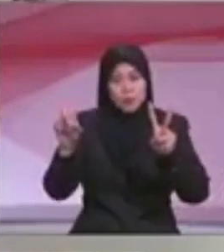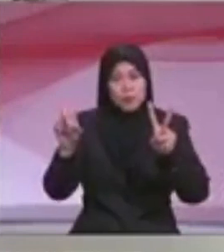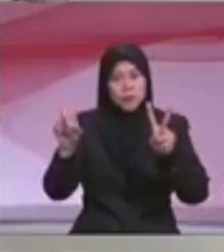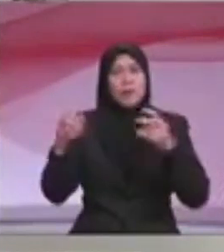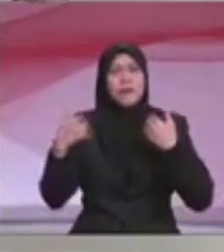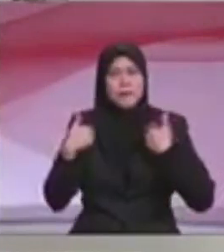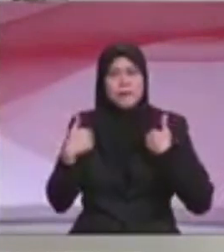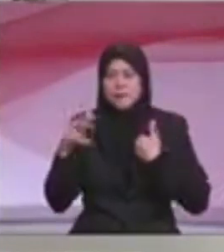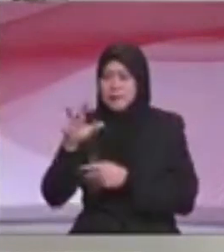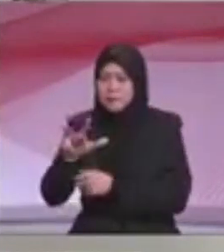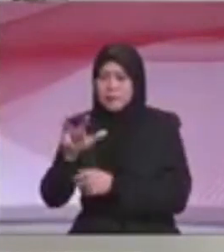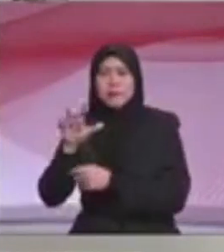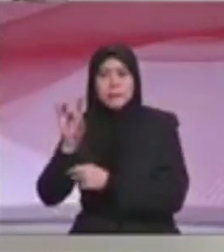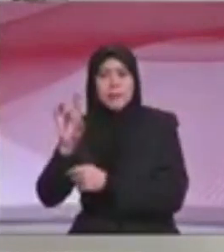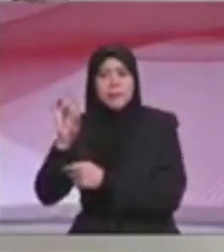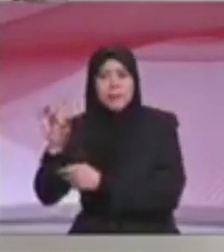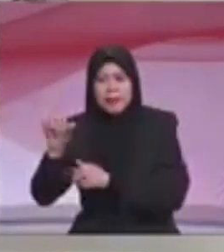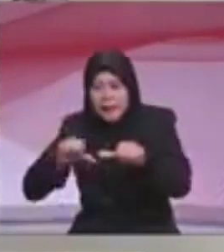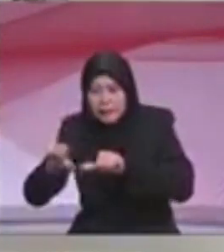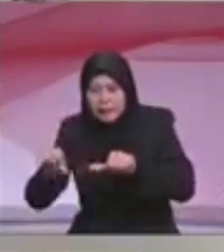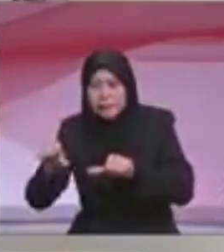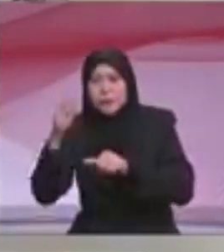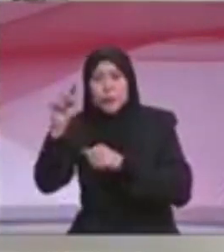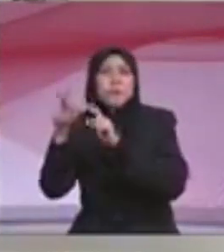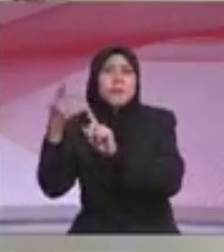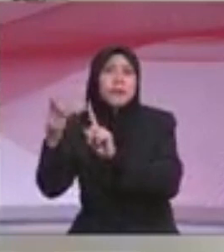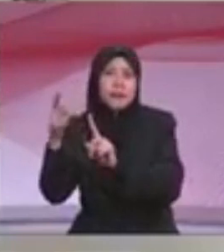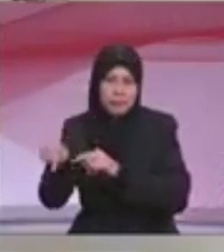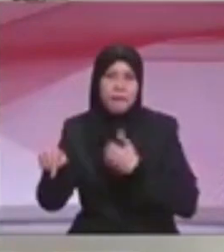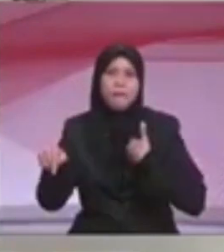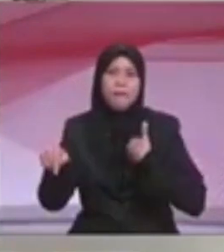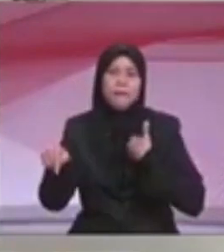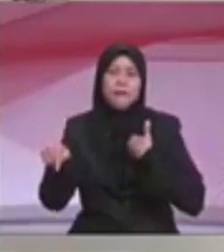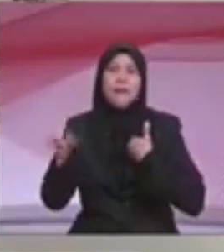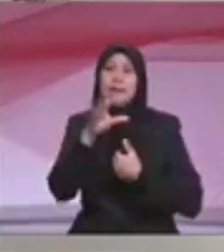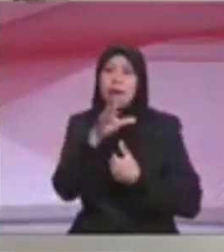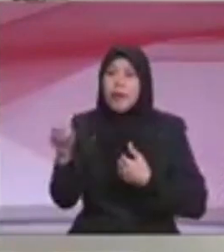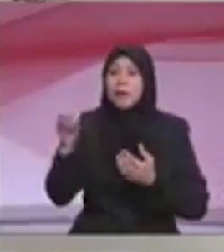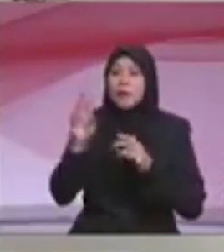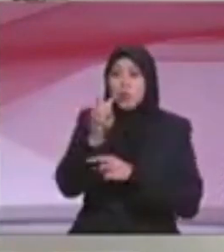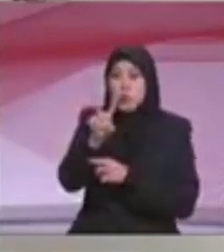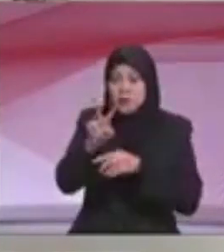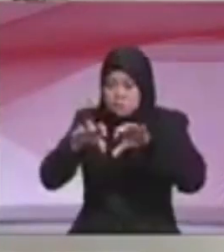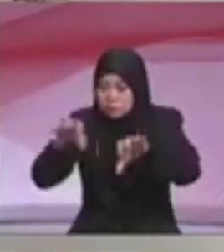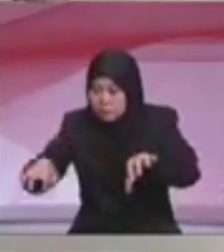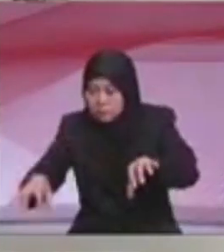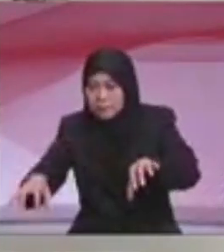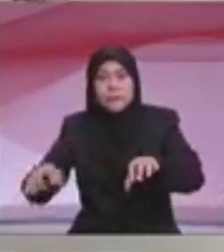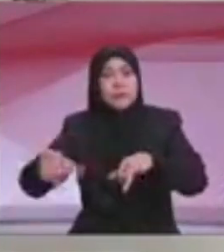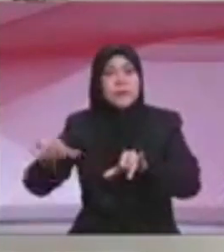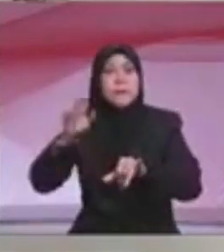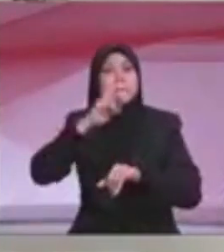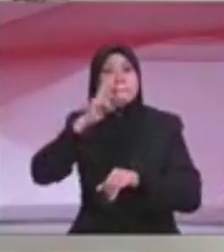terdapat 348 kes aktif bagi negeri ini. Manakala 2 mukim masih lagi